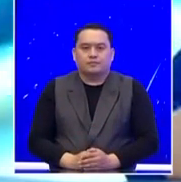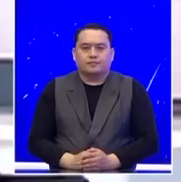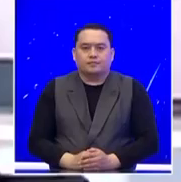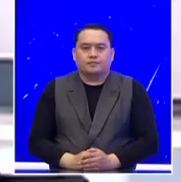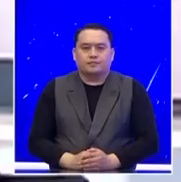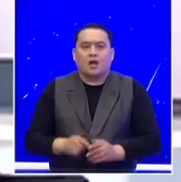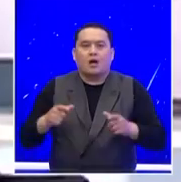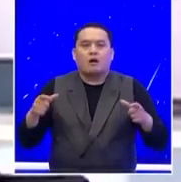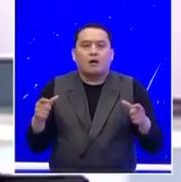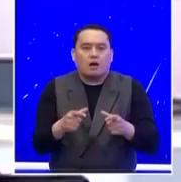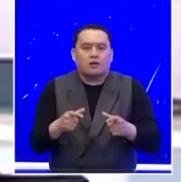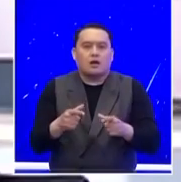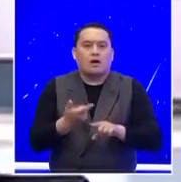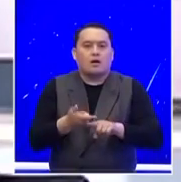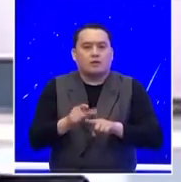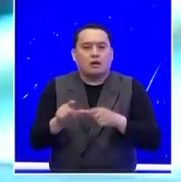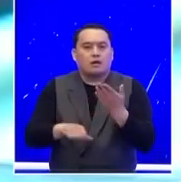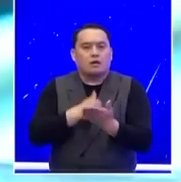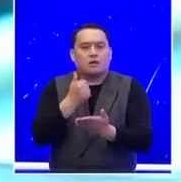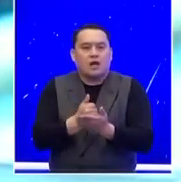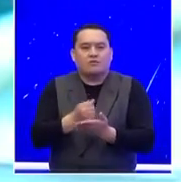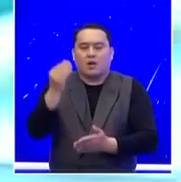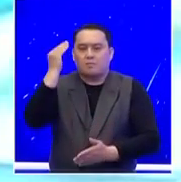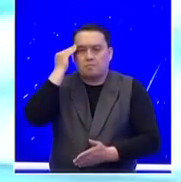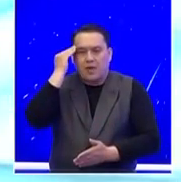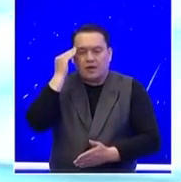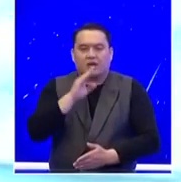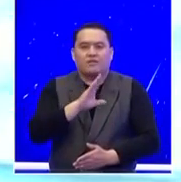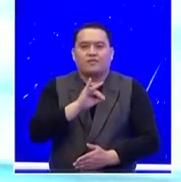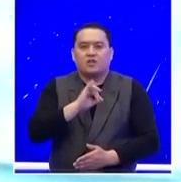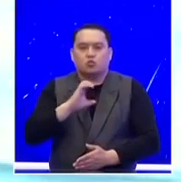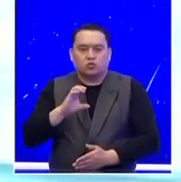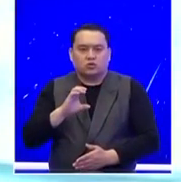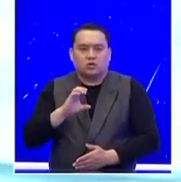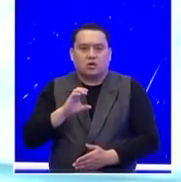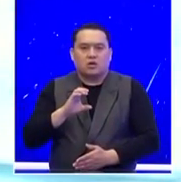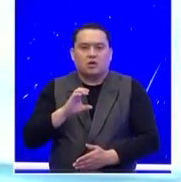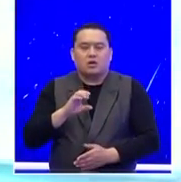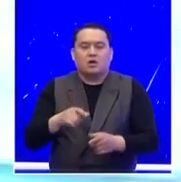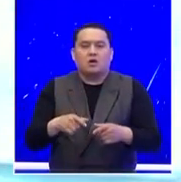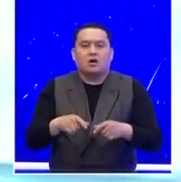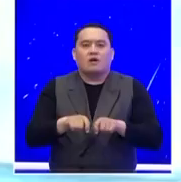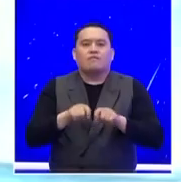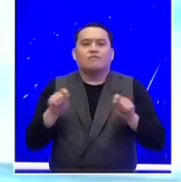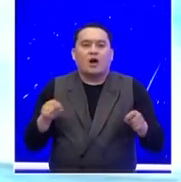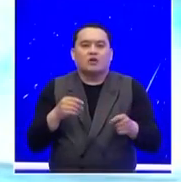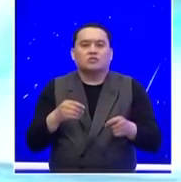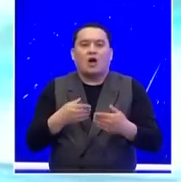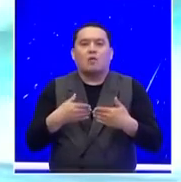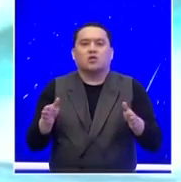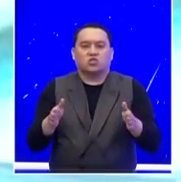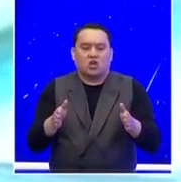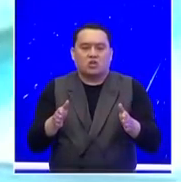инфекцией. Карантин – это основная мера профилактики коронавирусной инфекции. Снятие карантина и возвращение к прежней